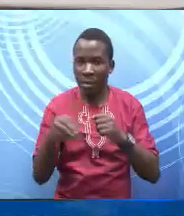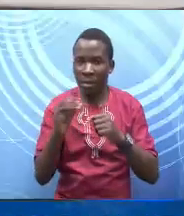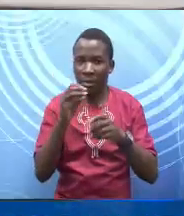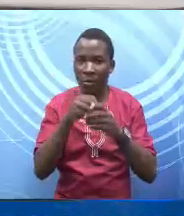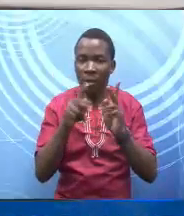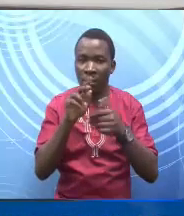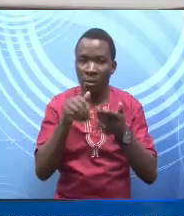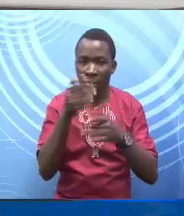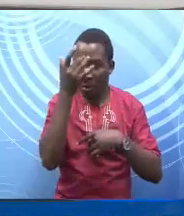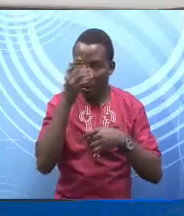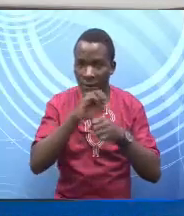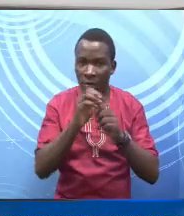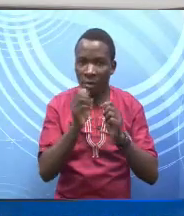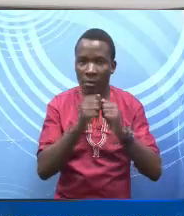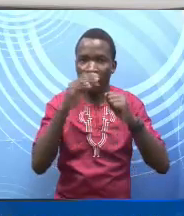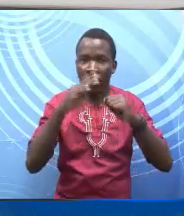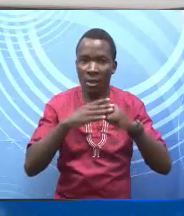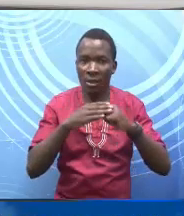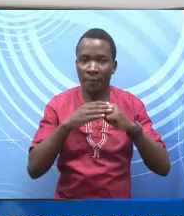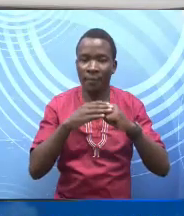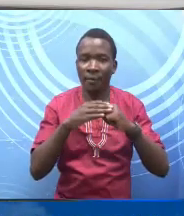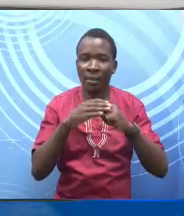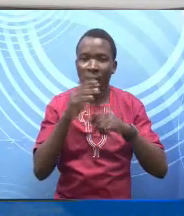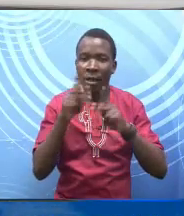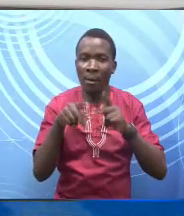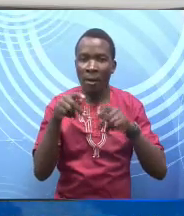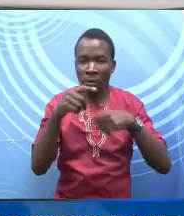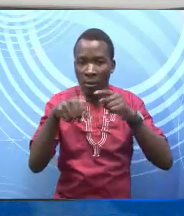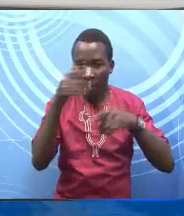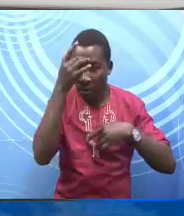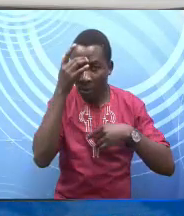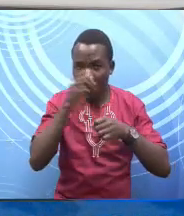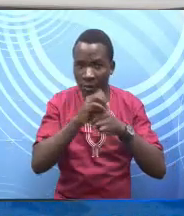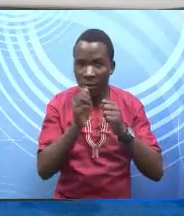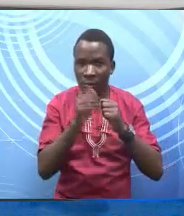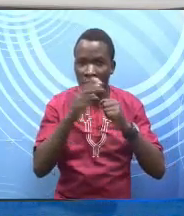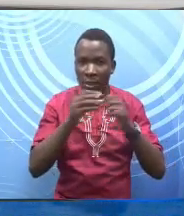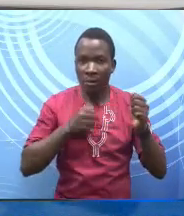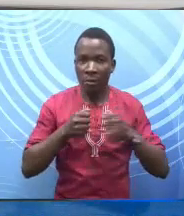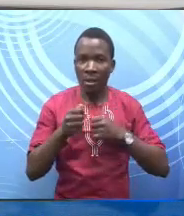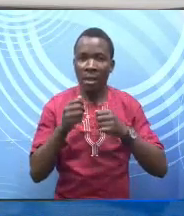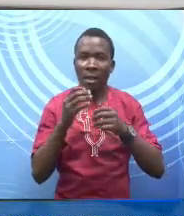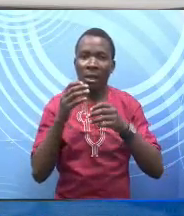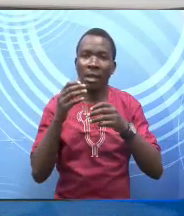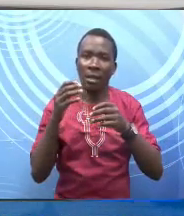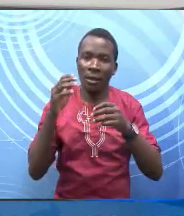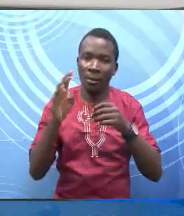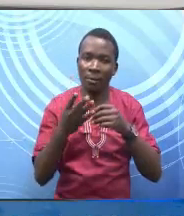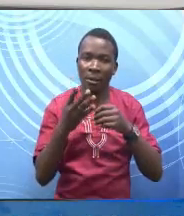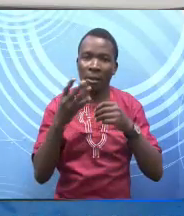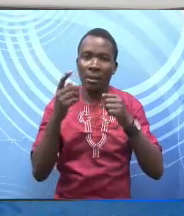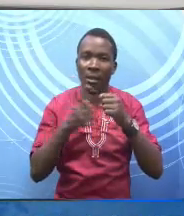bamaze kwandura icyorezo cya COVID-19. Abakirwaye icyorezo cya COVID-19 mu Rwanda baragera ku